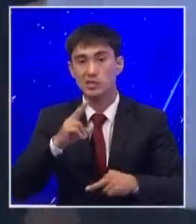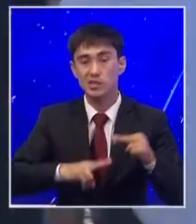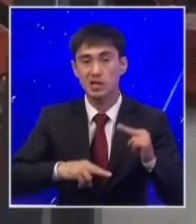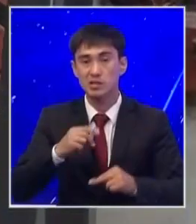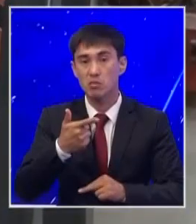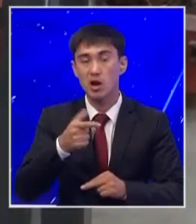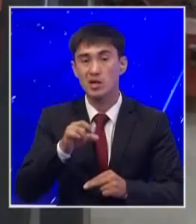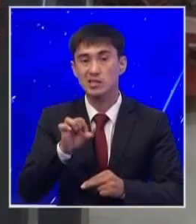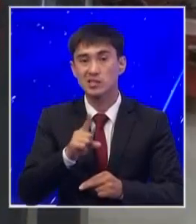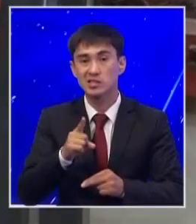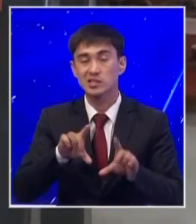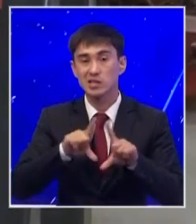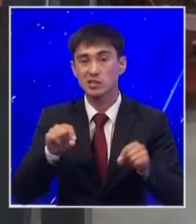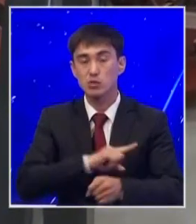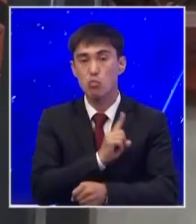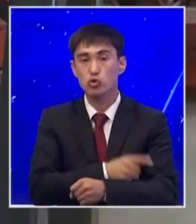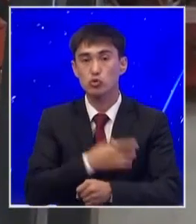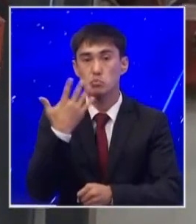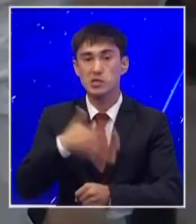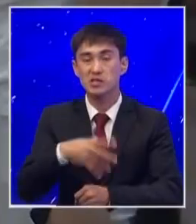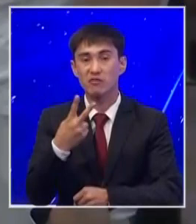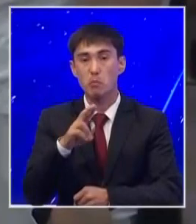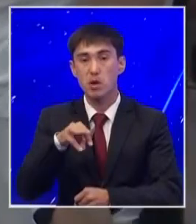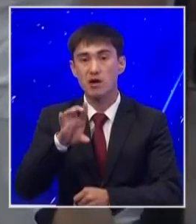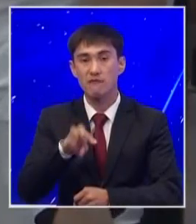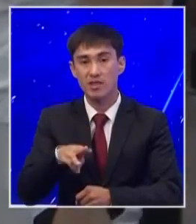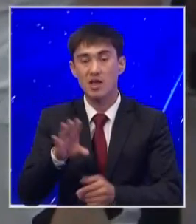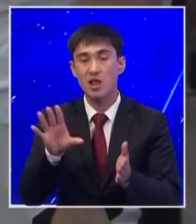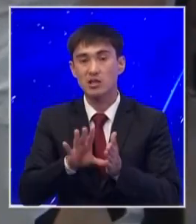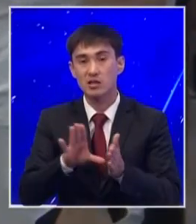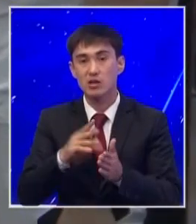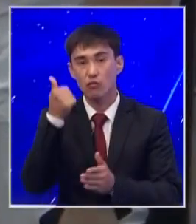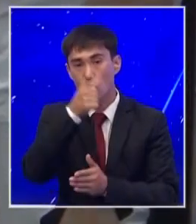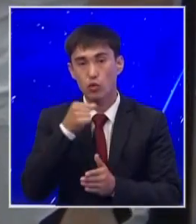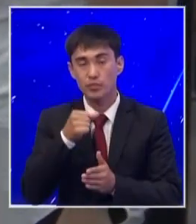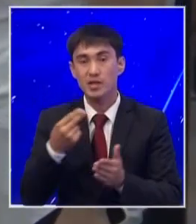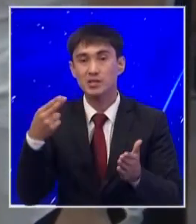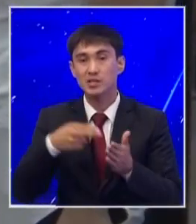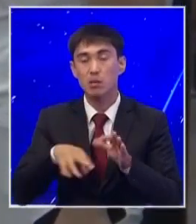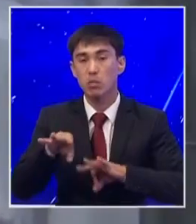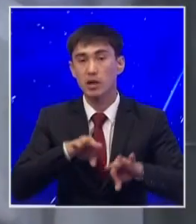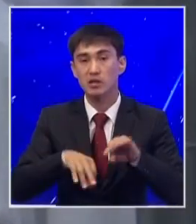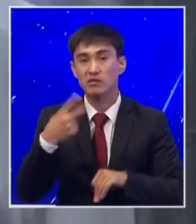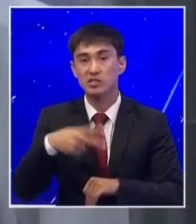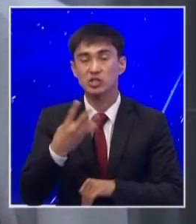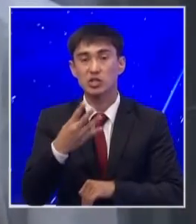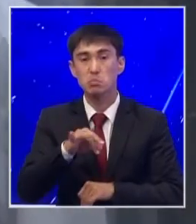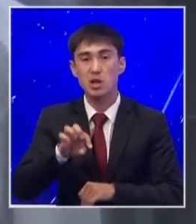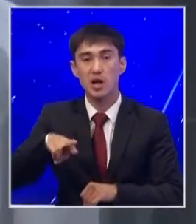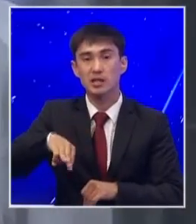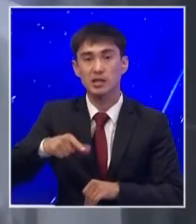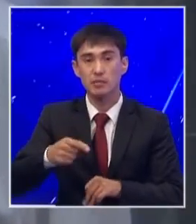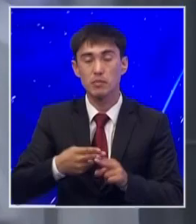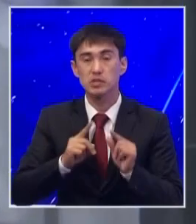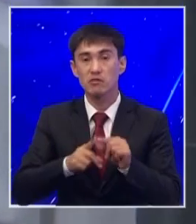строительством газопоршенной станции мощностью 52 мегаватта электроэнергии в год. Стоимость проекта около 24 миллиардов тенге.